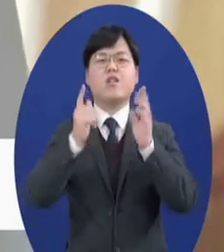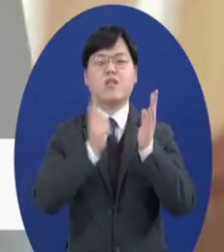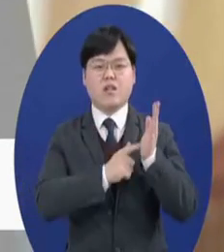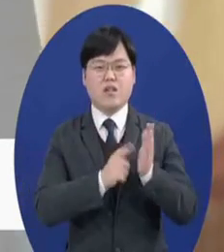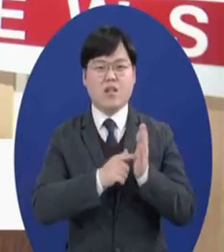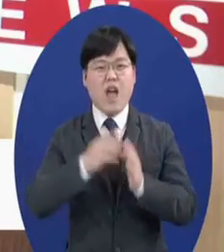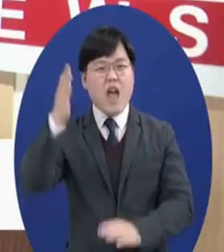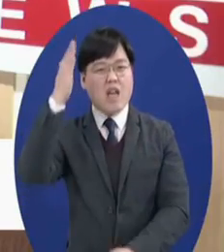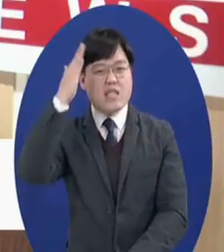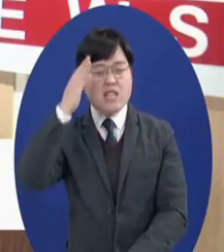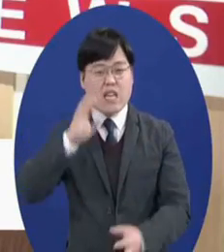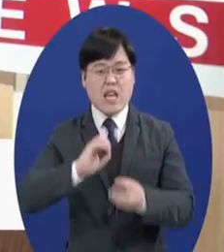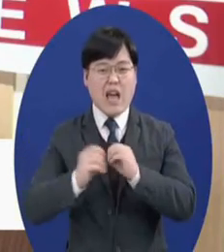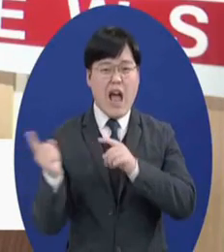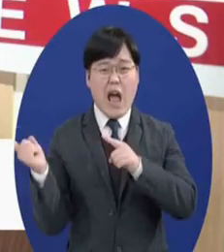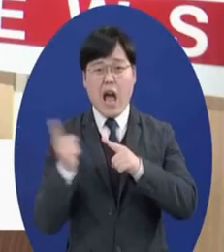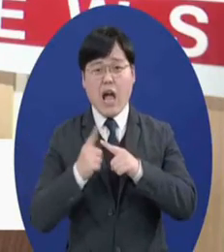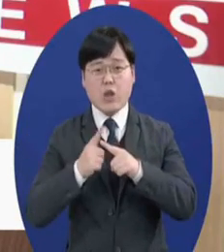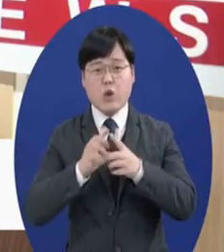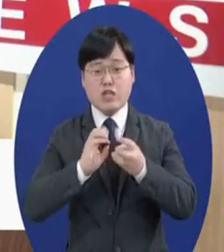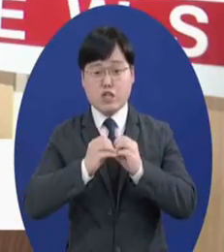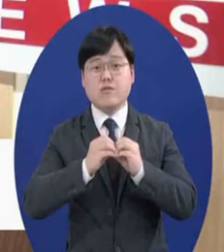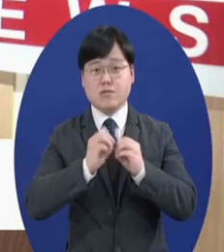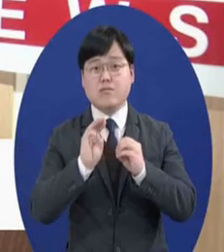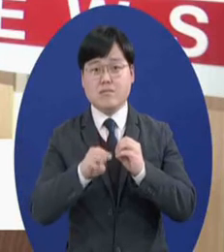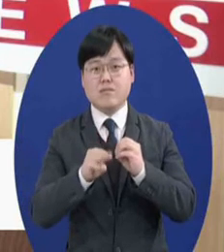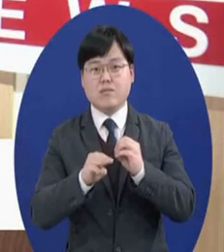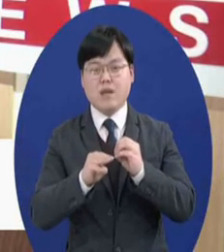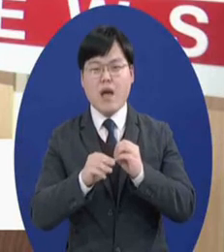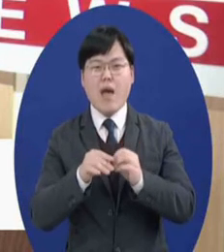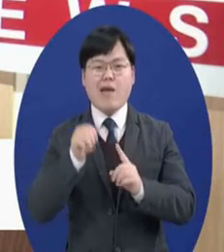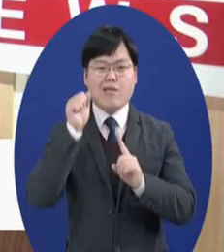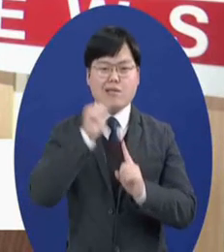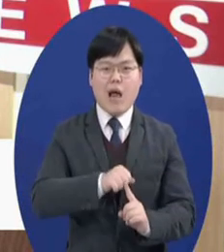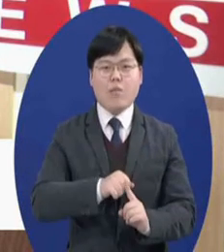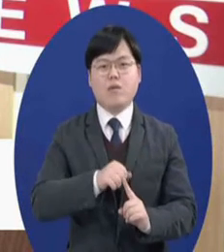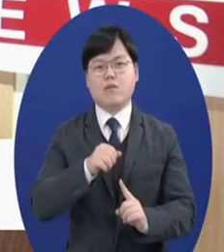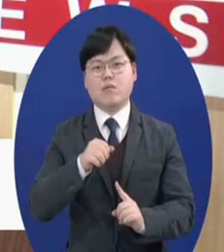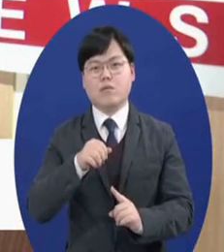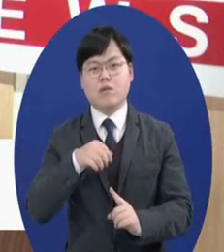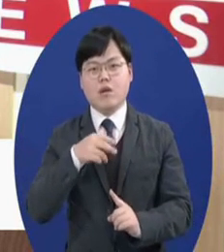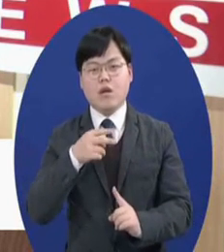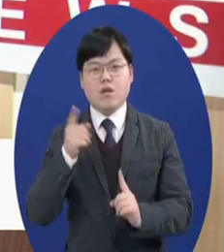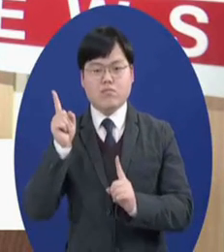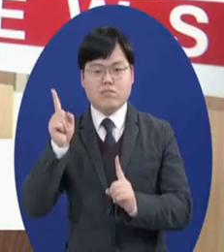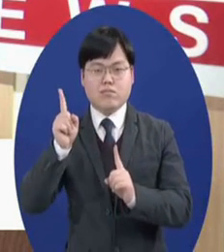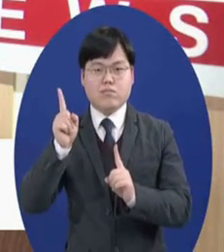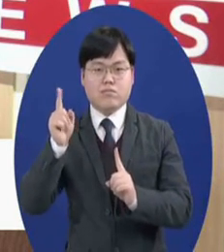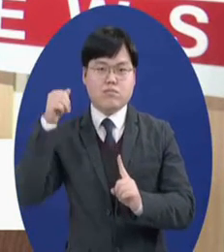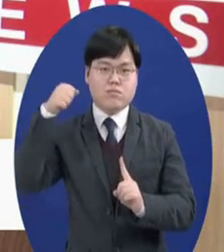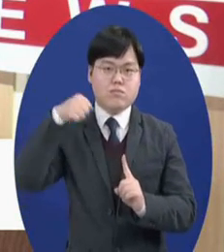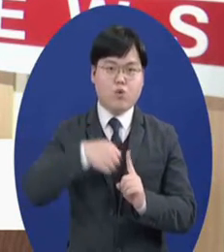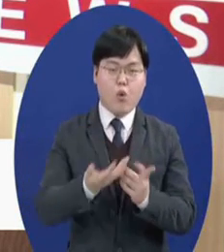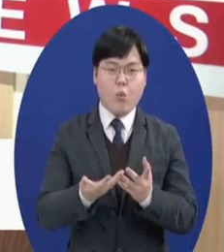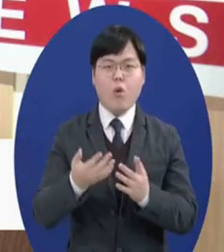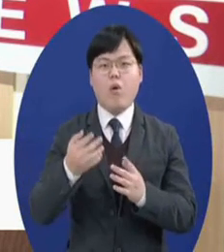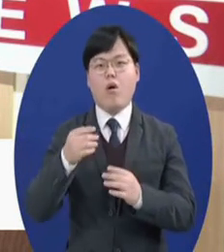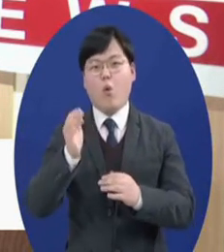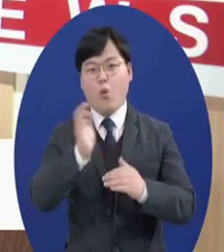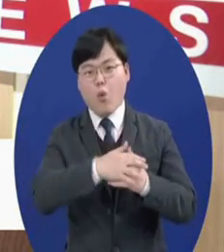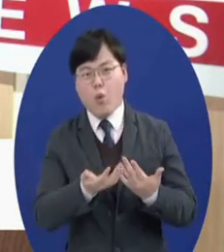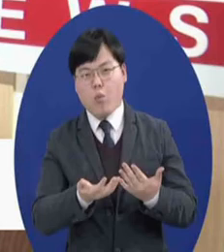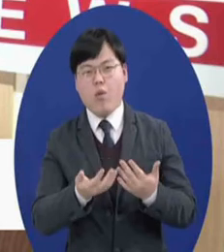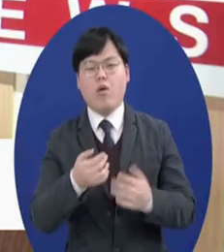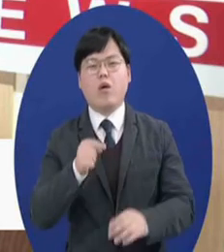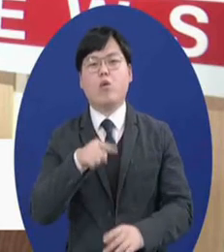алба хаах энэ одоо хатуу чандыг журмын доор одоо ингээд би нэг дарамтлаад за ангийн дарга байна уу? Цэргийн одоо салаан дарга нь ингээд хүний амьнас хөнөөж